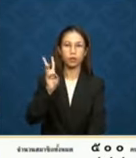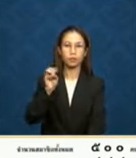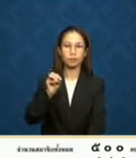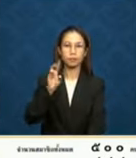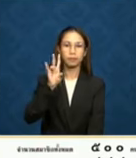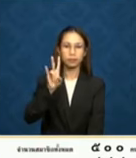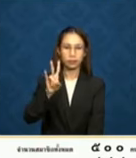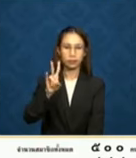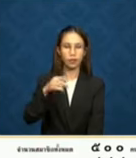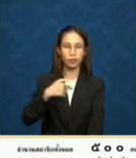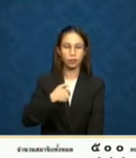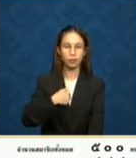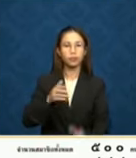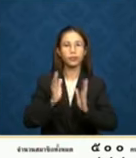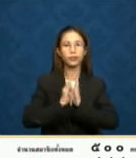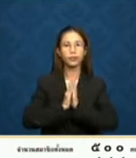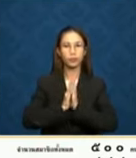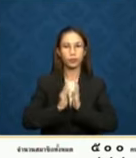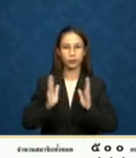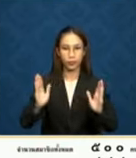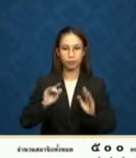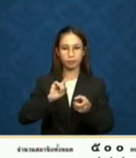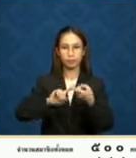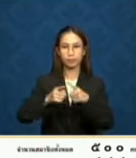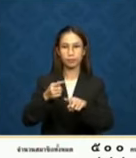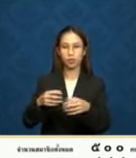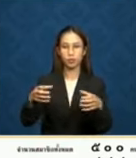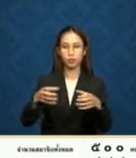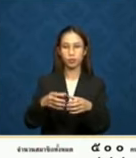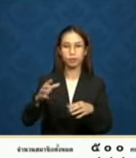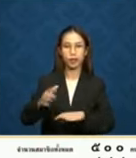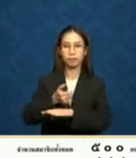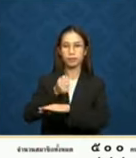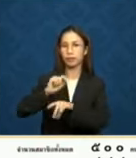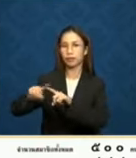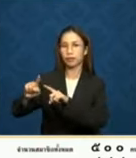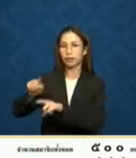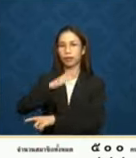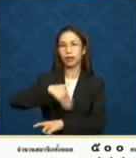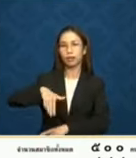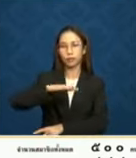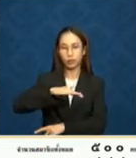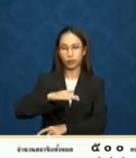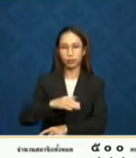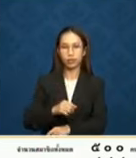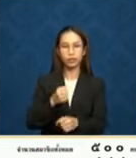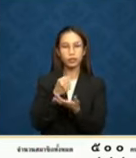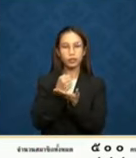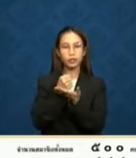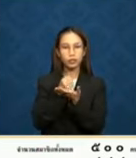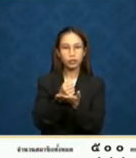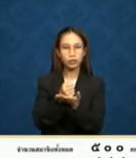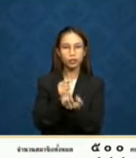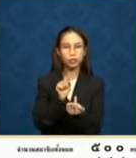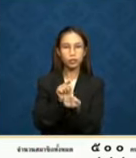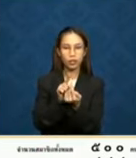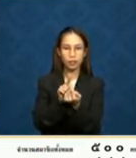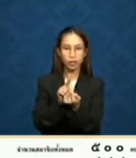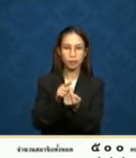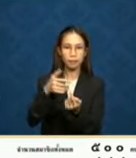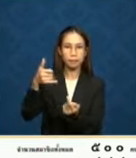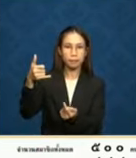ผมต้องขอขบคุณเพื่เพื่อนพักการเมืองทุก ๆ พักที่ได้การูนาส่งเข้ามา